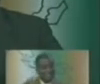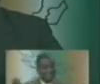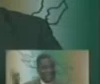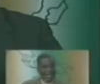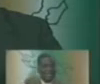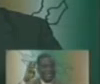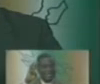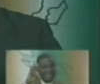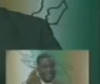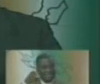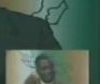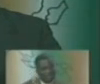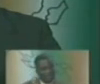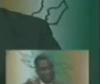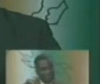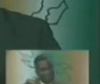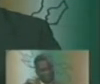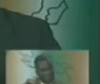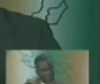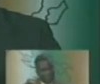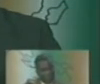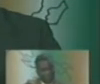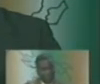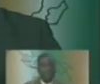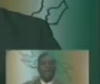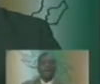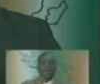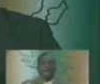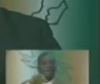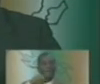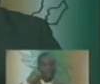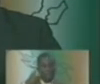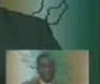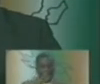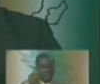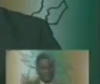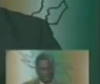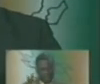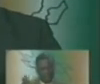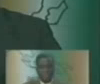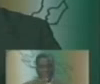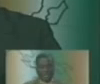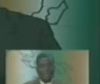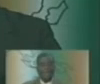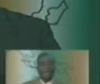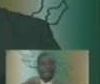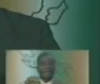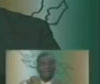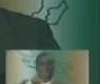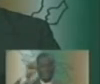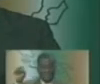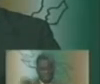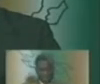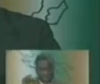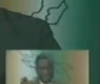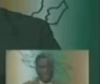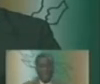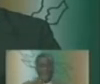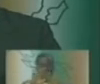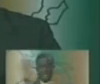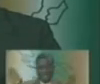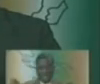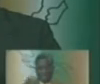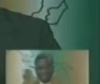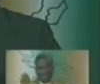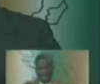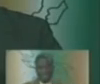Le vendredi 3 décembre 2010 de 19h à 6h, le samedi 4 décembre 2010 de 19h à